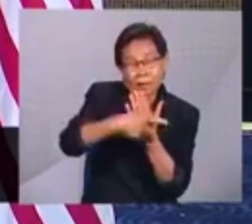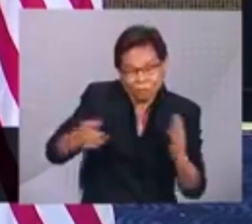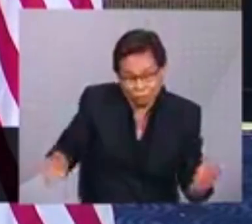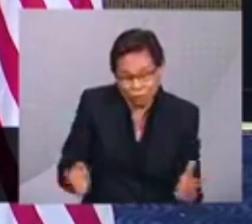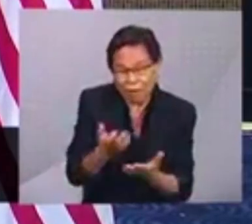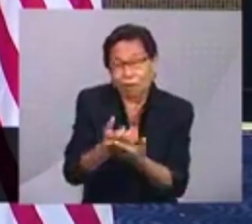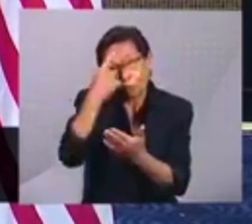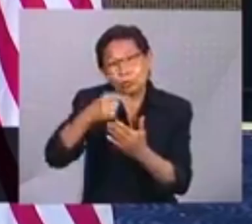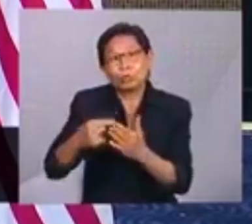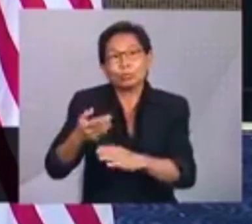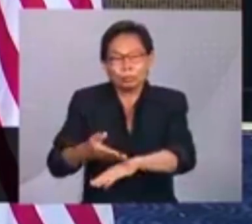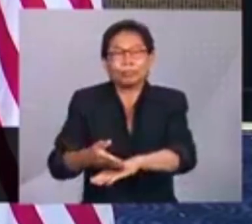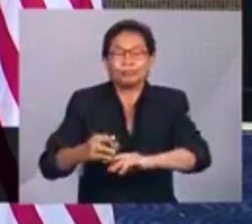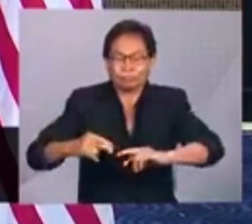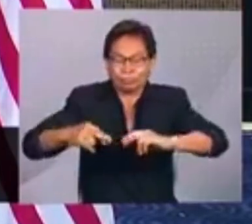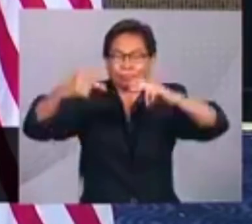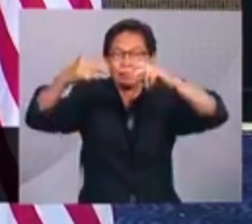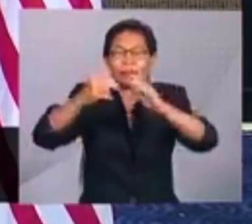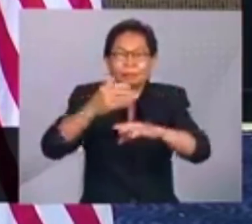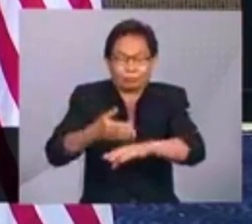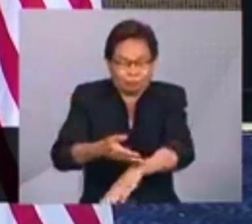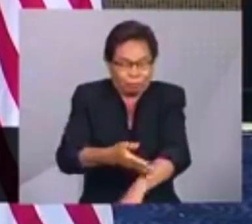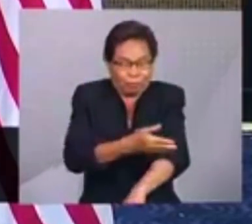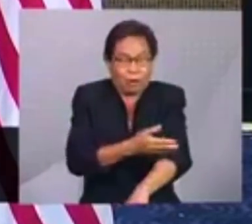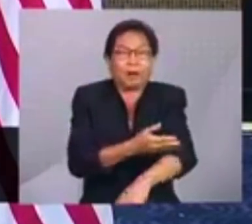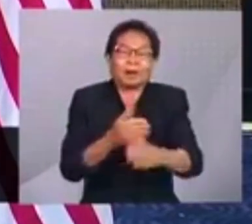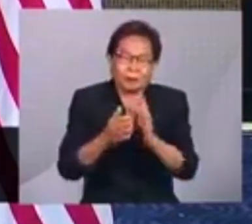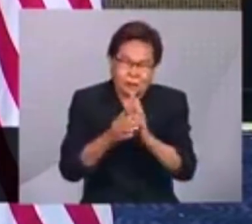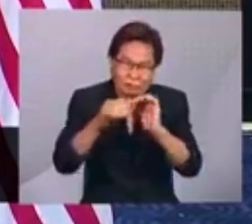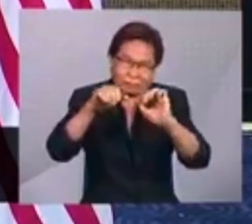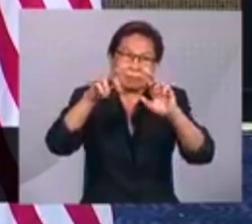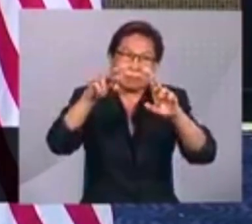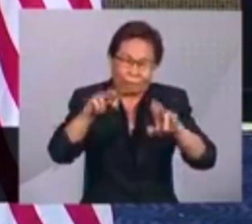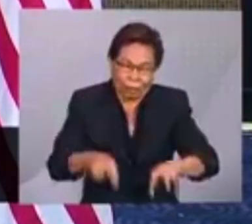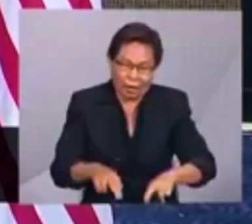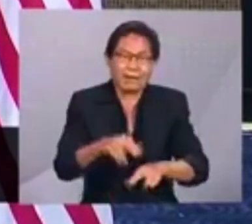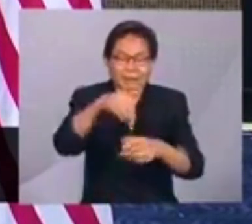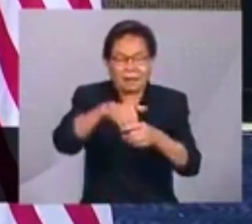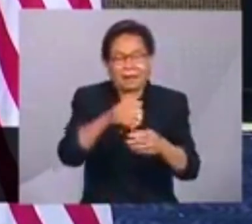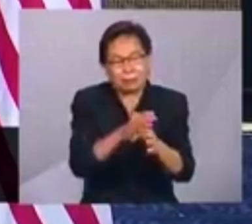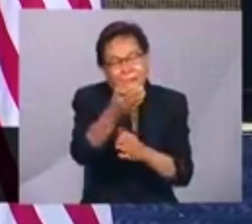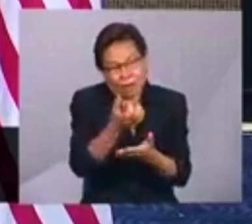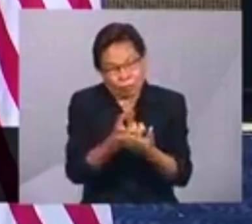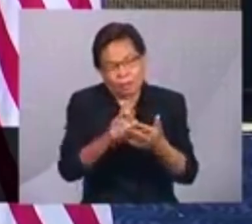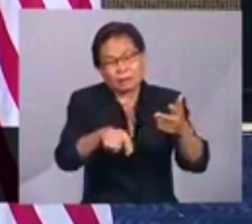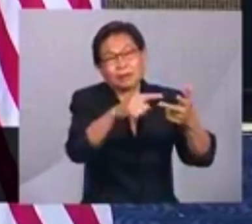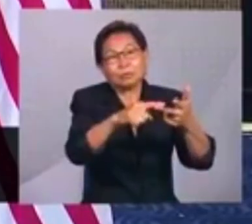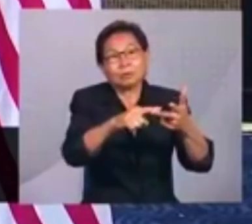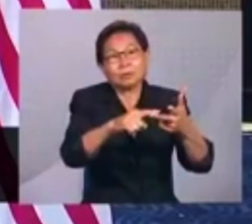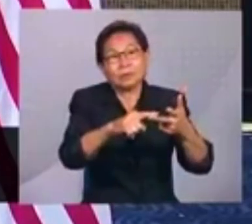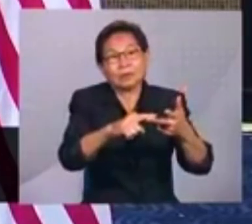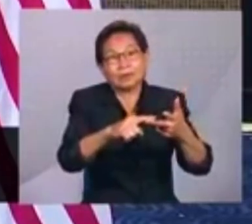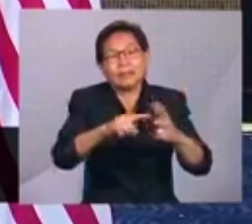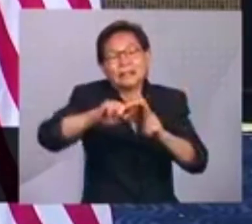untuk meningkatkan kemampuan rakyat dan ekonomi Hai ketiga menjalani sebelah